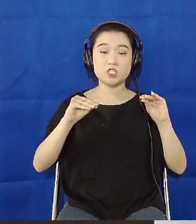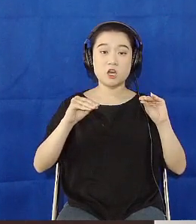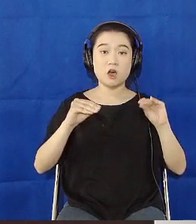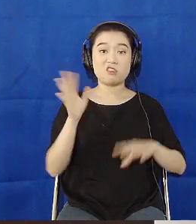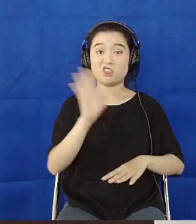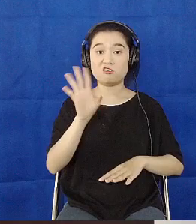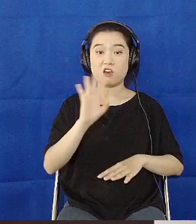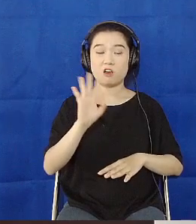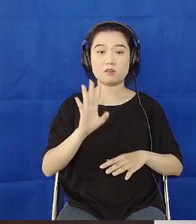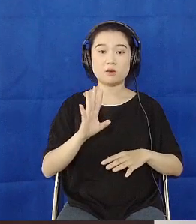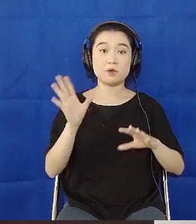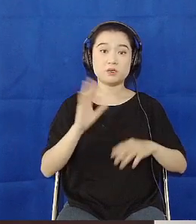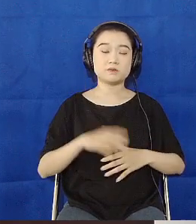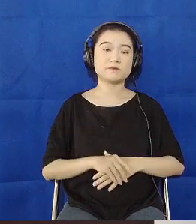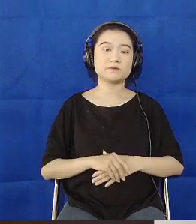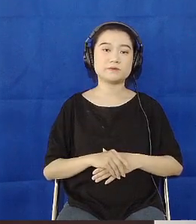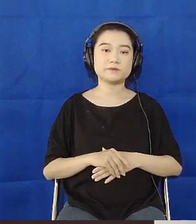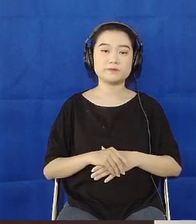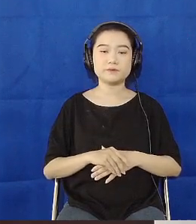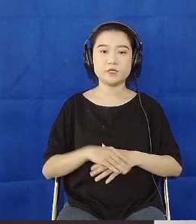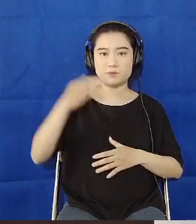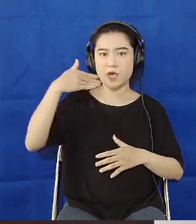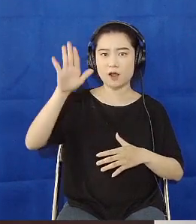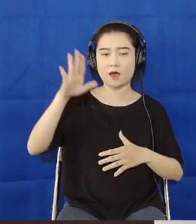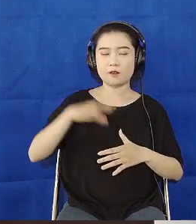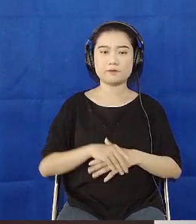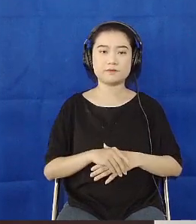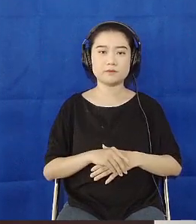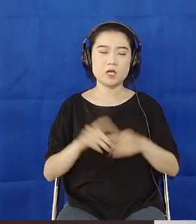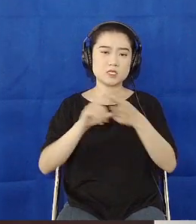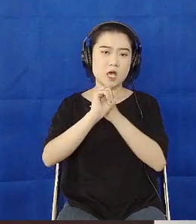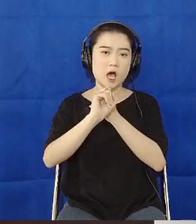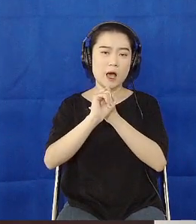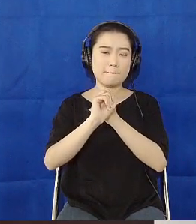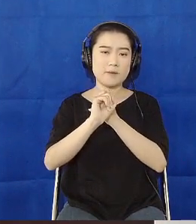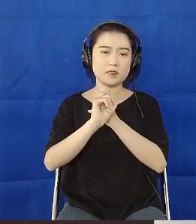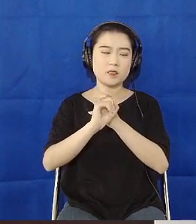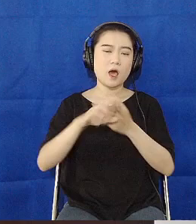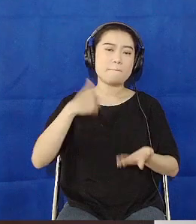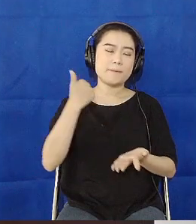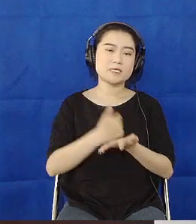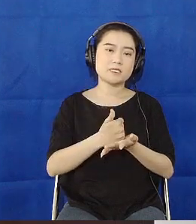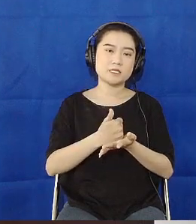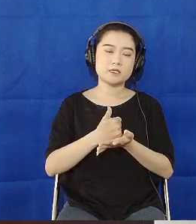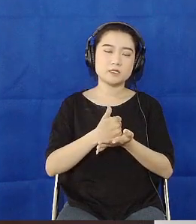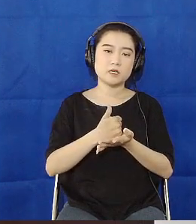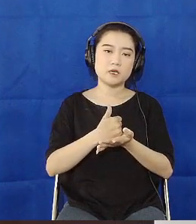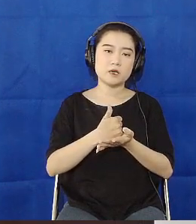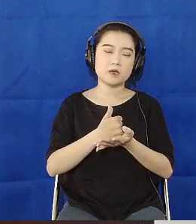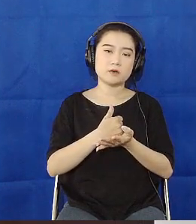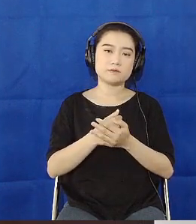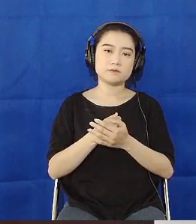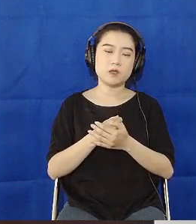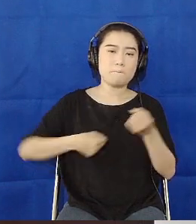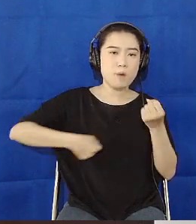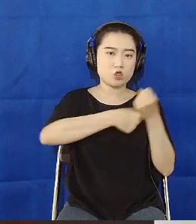sepanjang hari. Sebagai seorang sahabat pasti tidak akan merelakan, tetapi